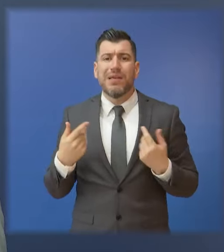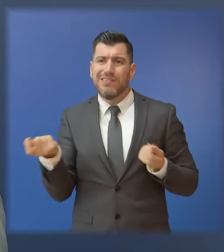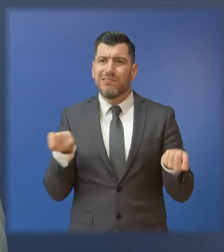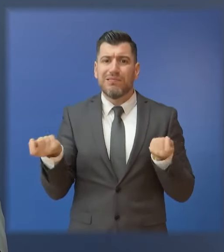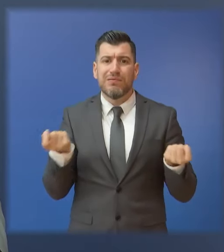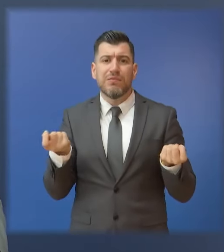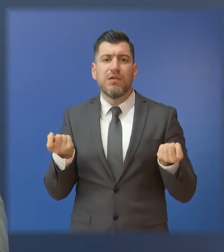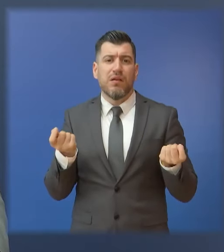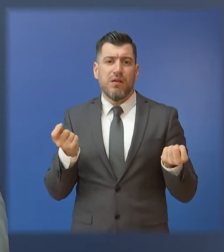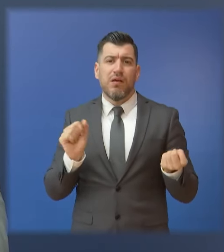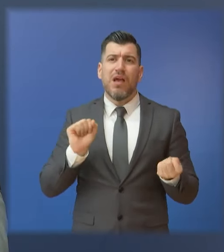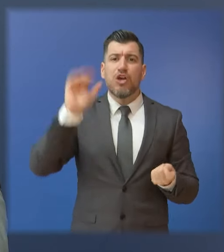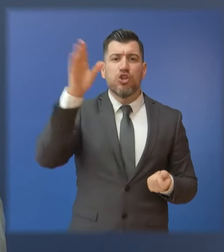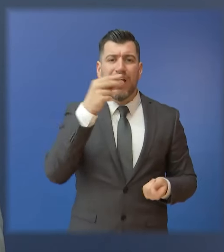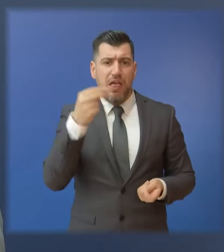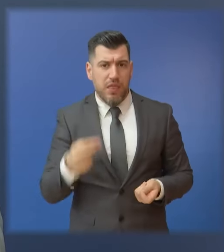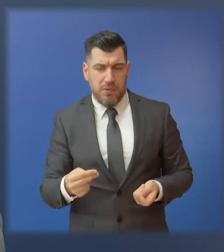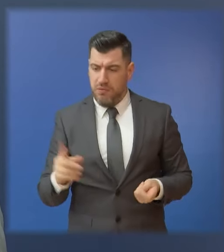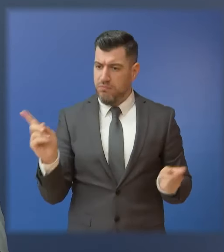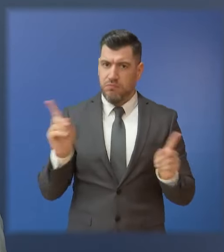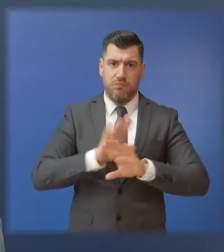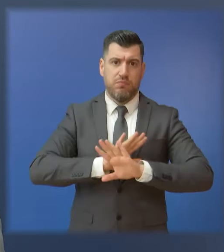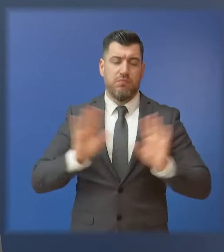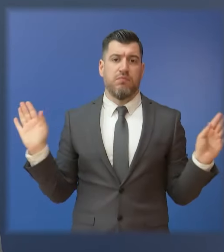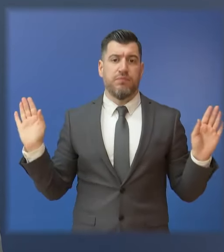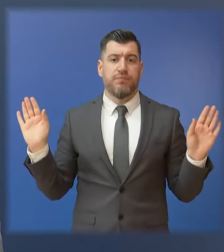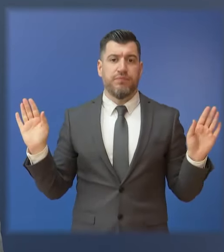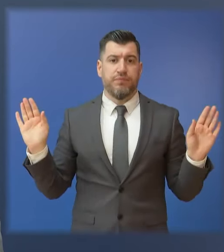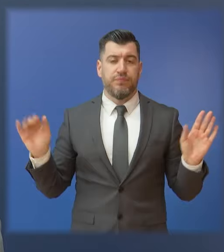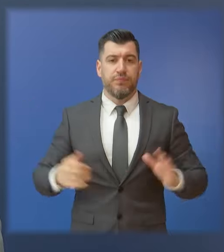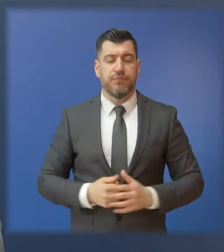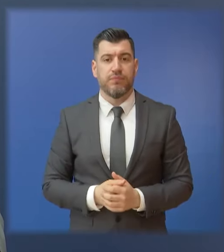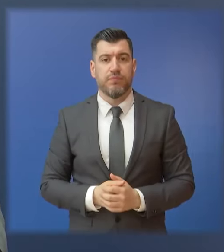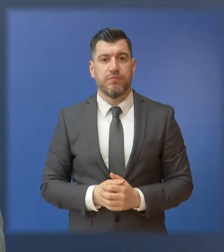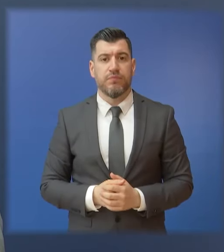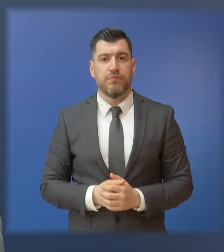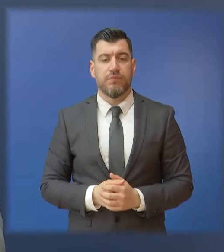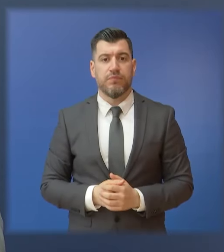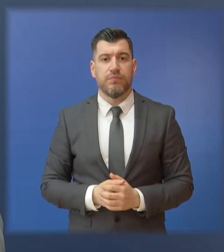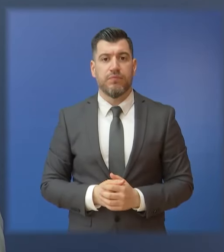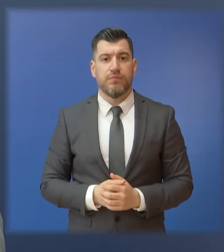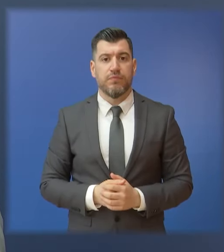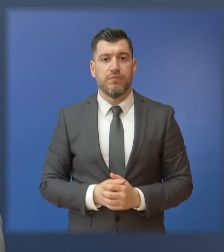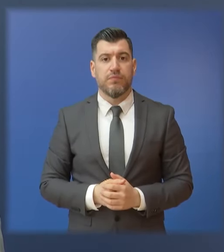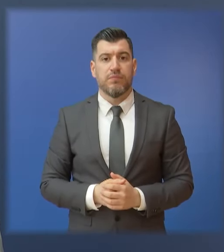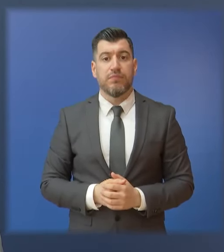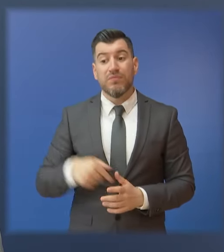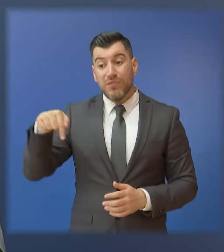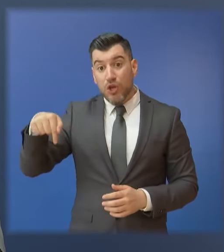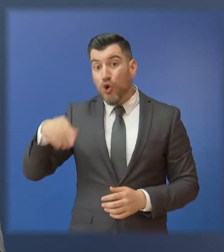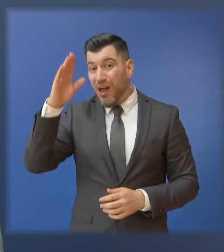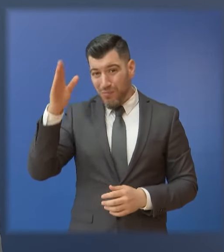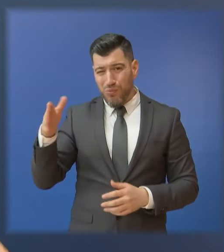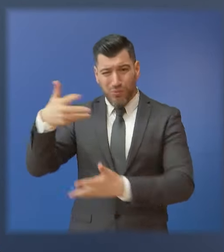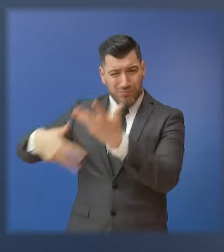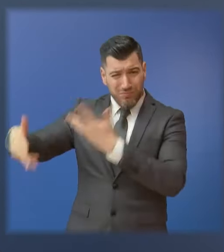διασφαλίζει τα εθνικά συμφέροντα και αν θέλετε και συμπληρωματικά κατά τη διάρκεια της κρίσης στη μέση ανατολή η ελλάδα έχει τηρήσει